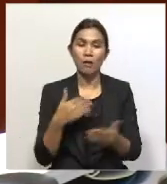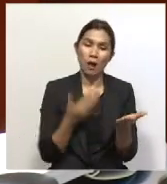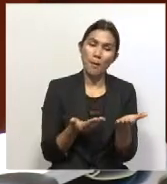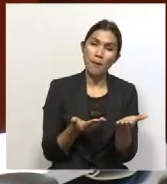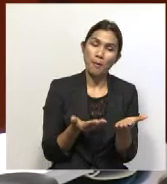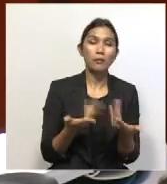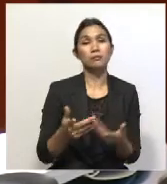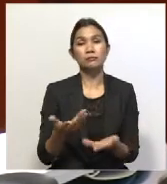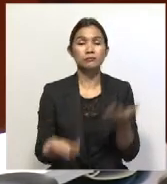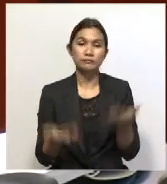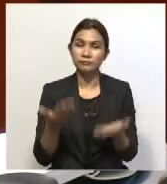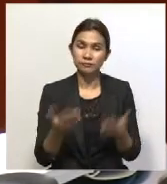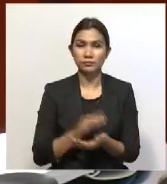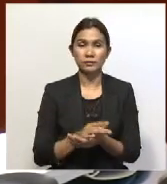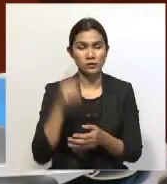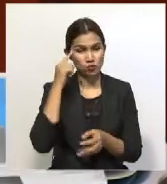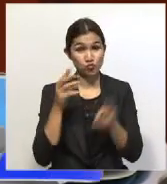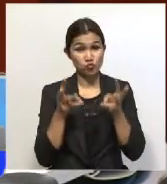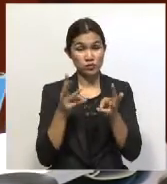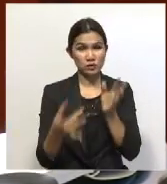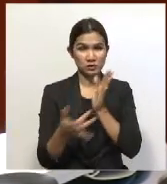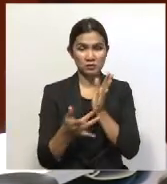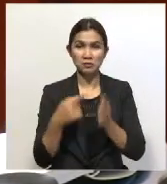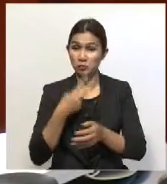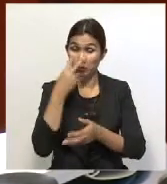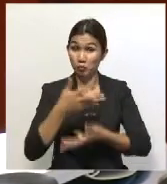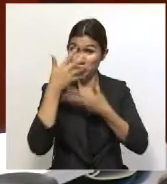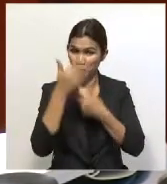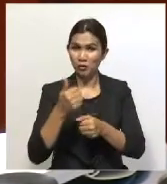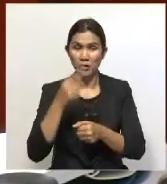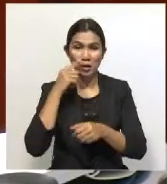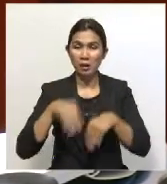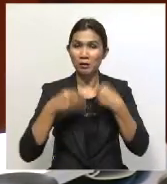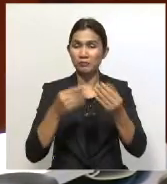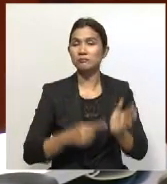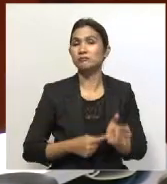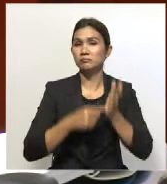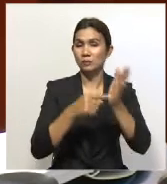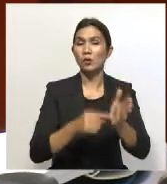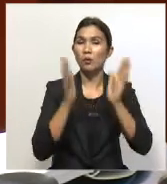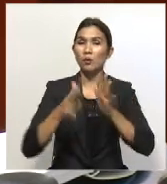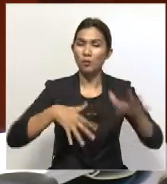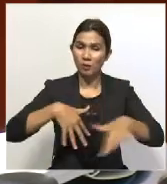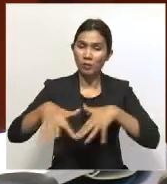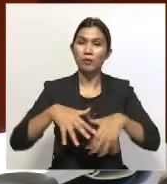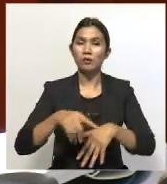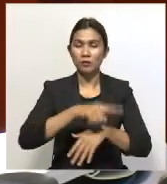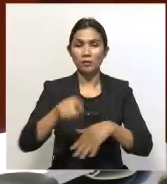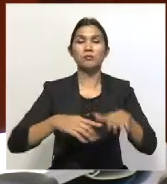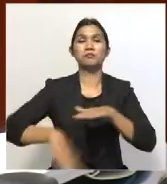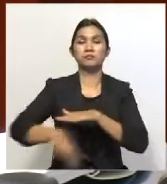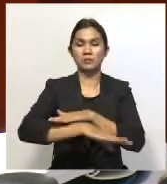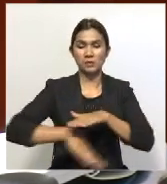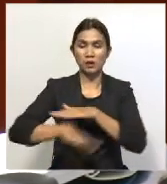หรือยังไงก็แล้วแต่ที่มีเทคนิคน่าสนใจได้ถูกนำเสนอให้กับพี่น้องประชาชนบนพื้นฐานของข้อ